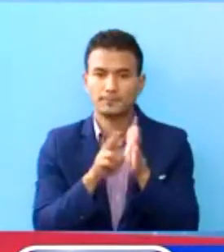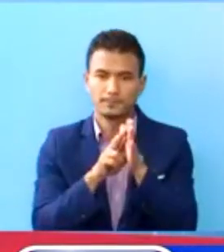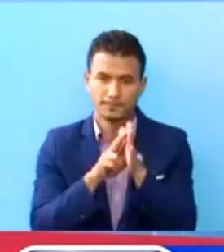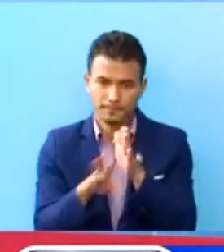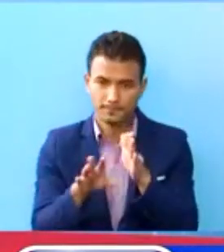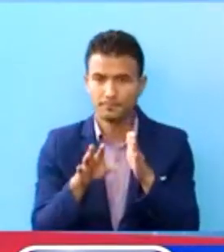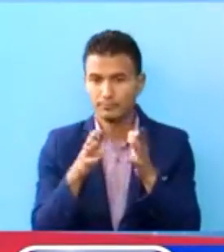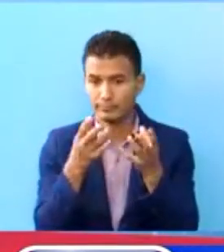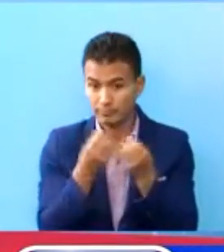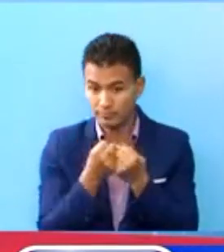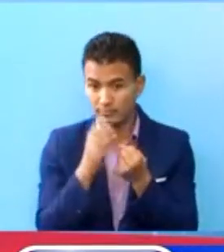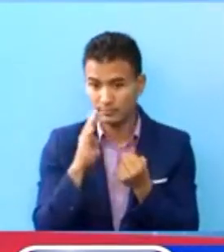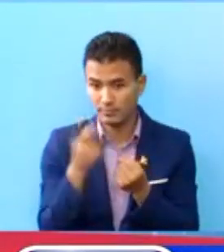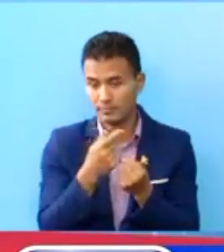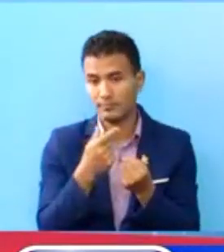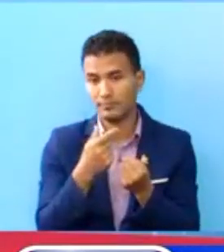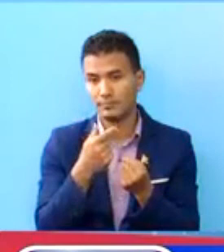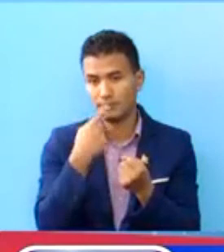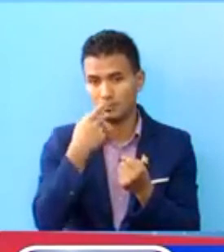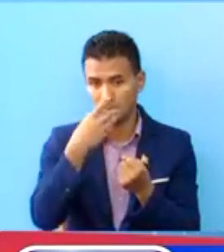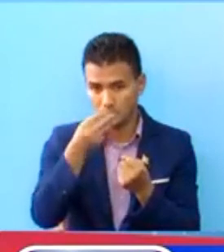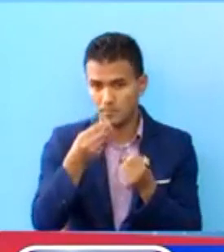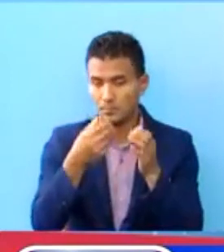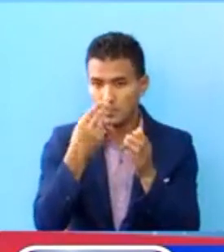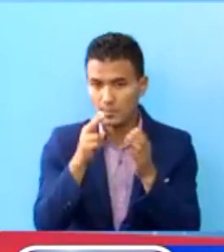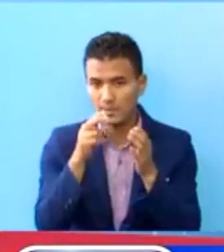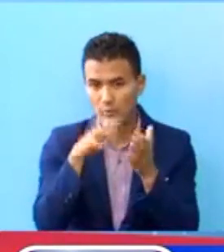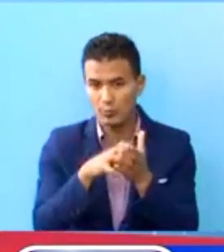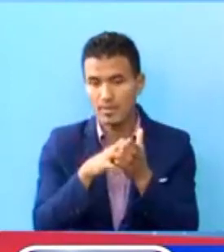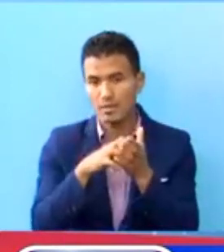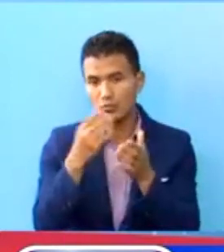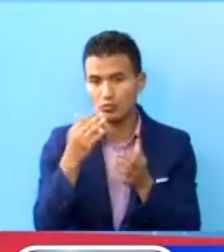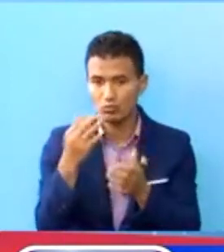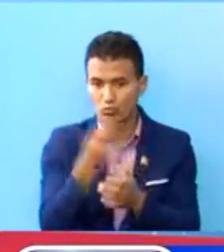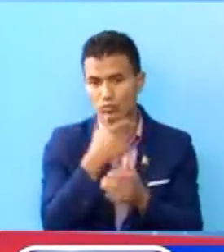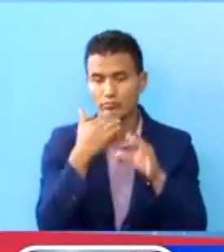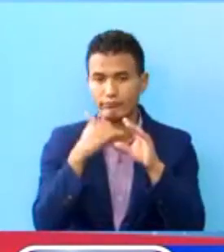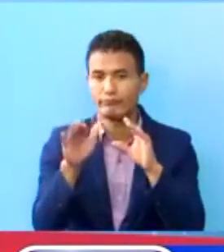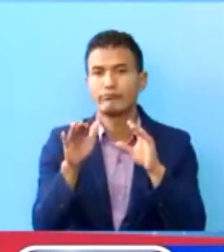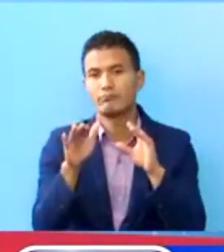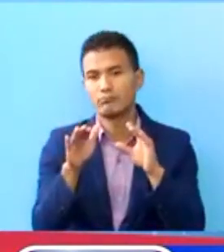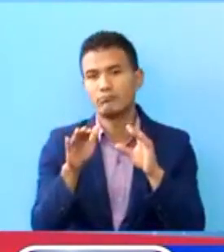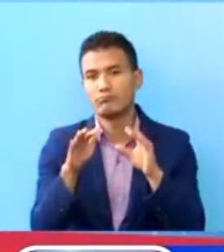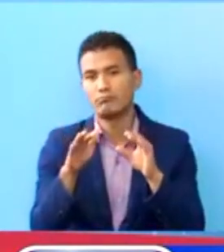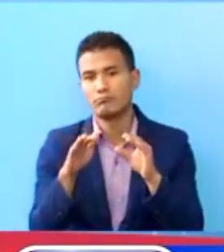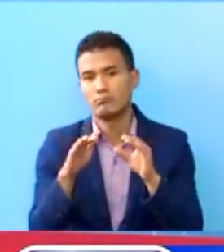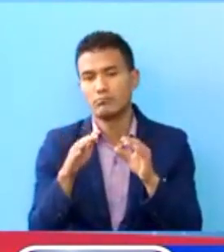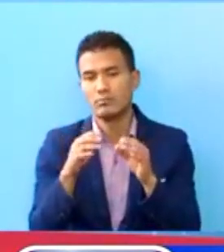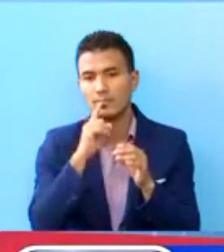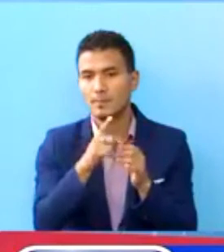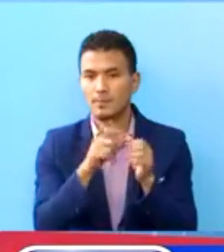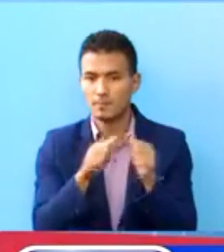निस्कने बित्तिकै स्वाब संकलन भएका निकायहरूमा अविलम्ब पठाइदिनु हुन